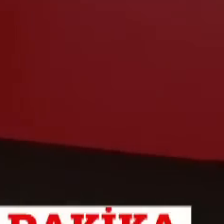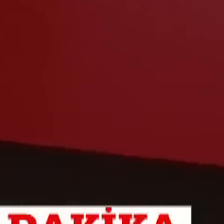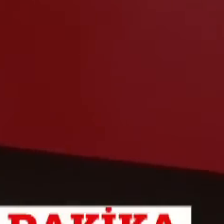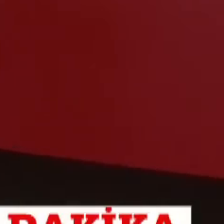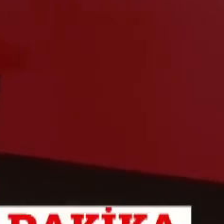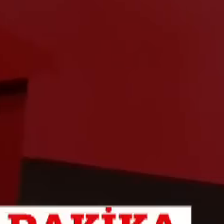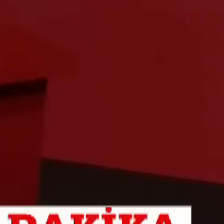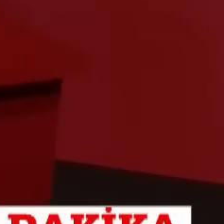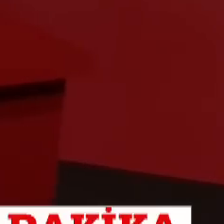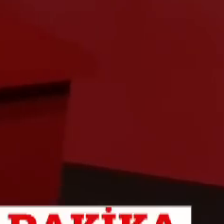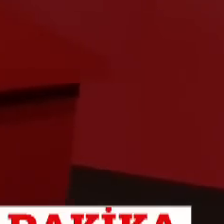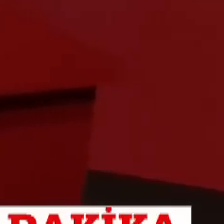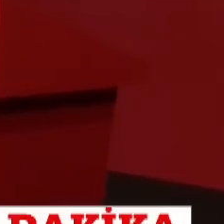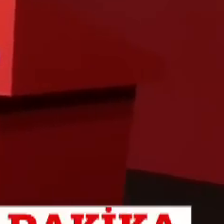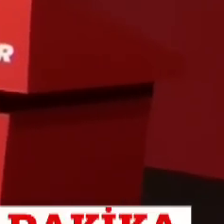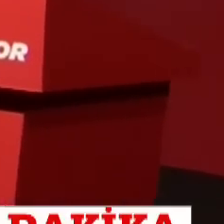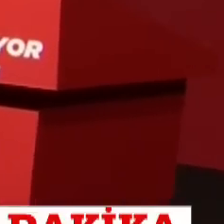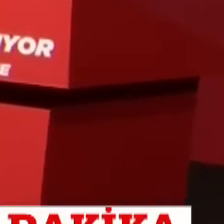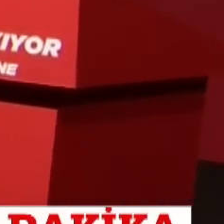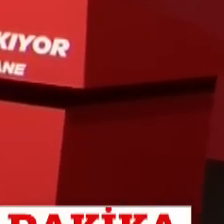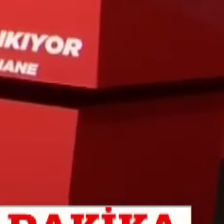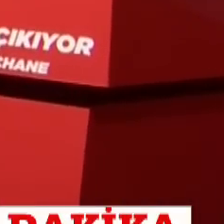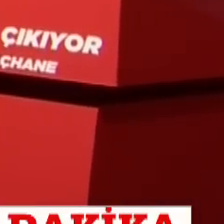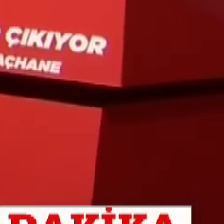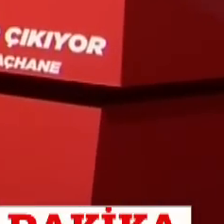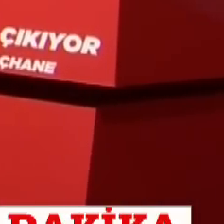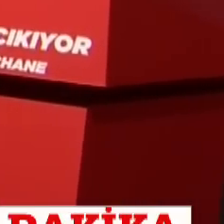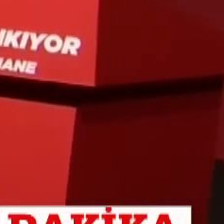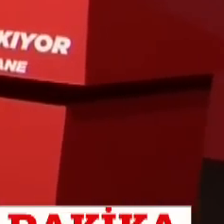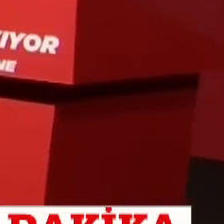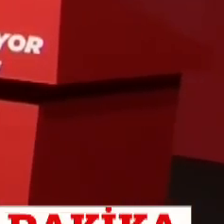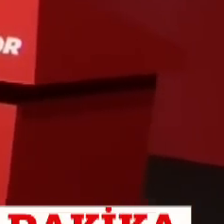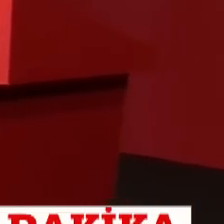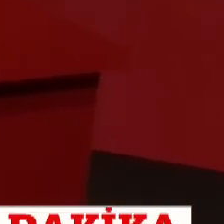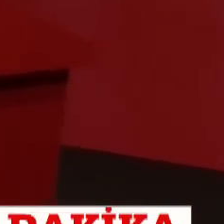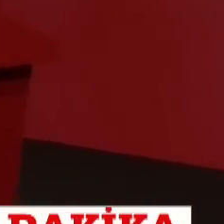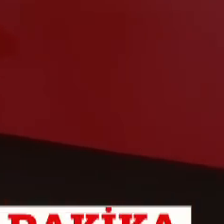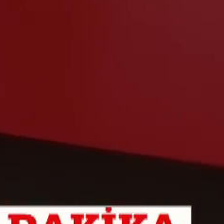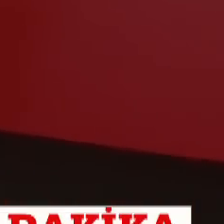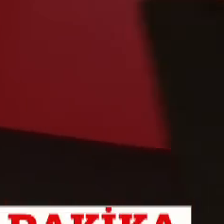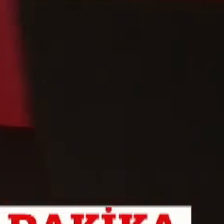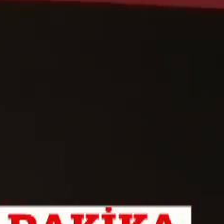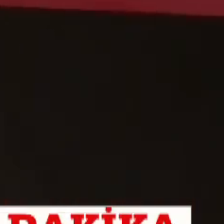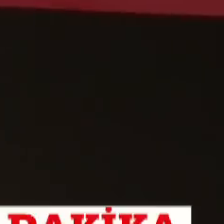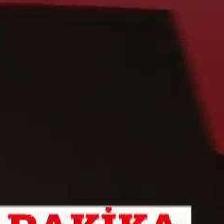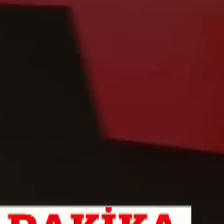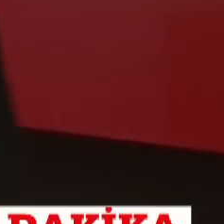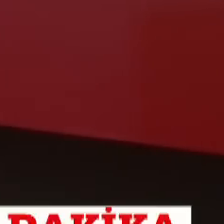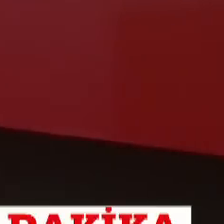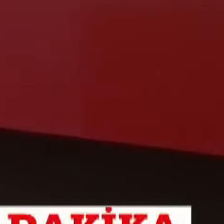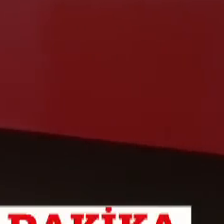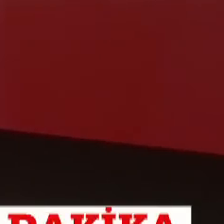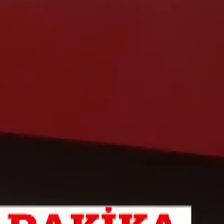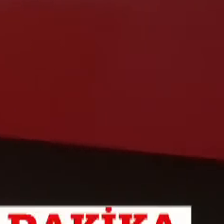götürüyoruz. Oysa bilmiyorlar ki biz Anadolu'ya mühimmat ve silahtan